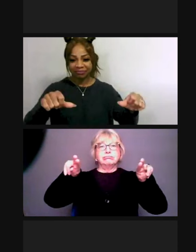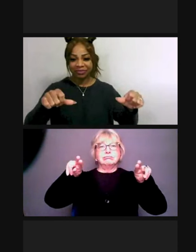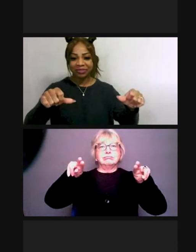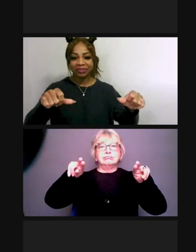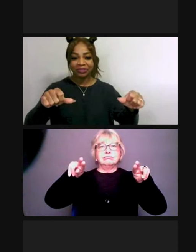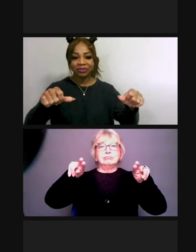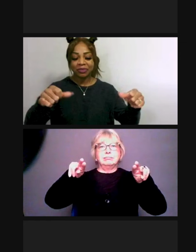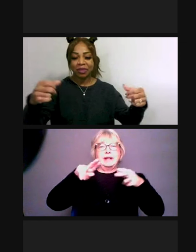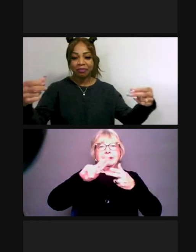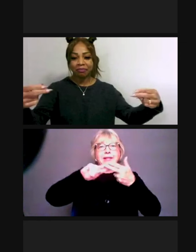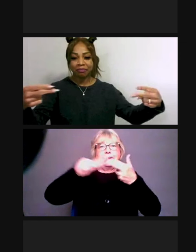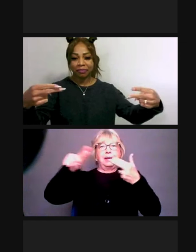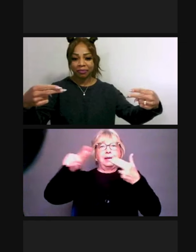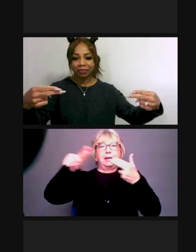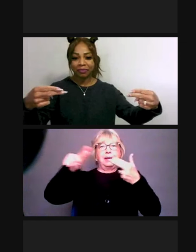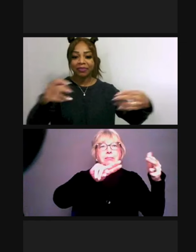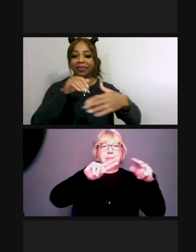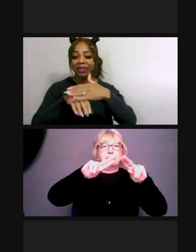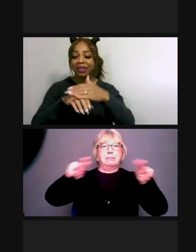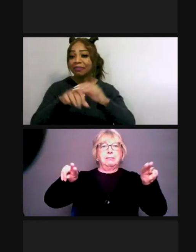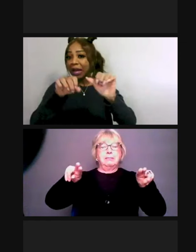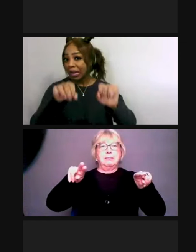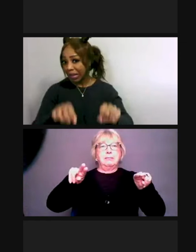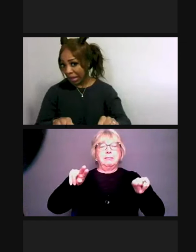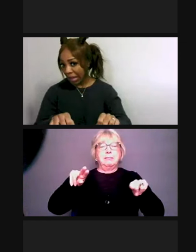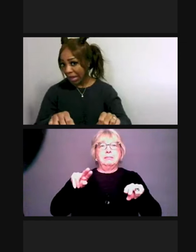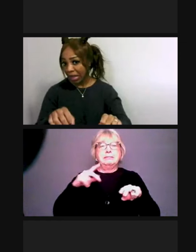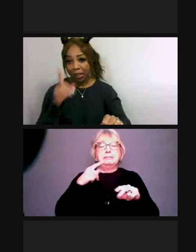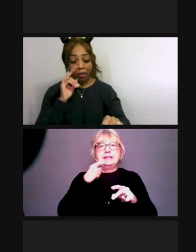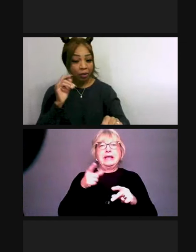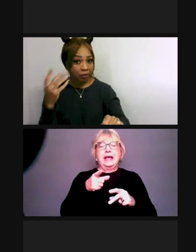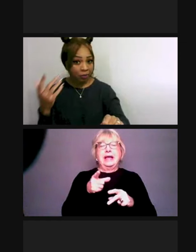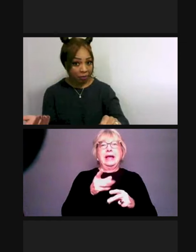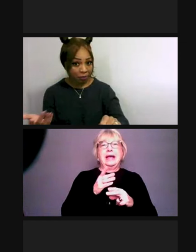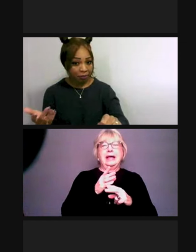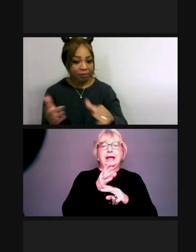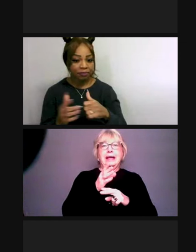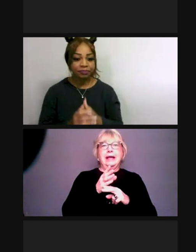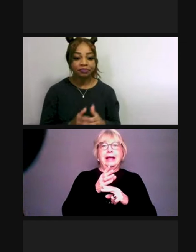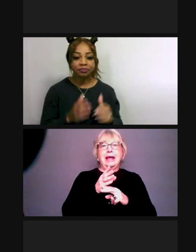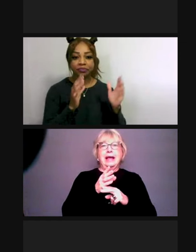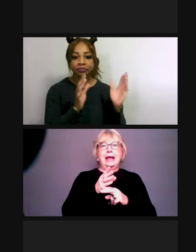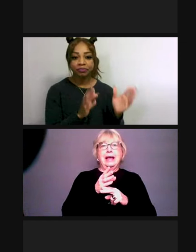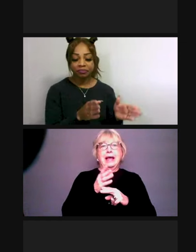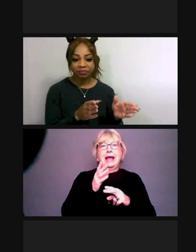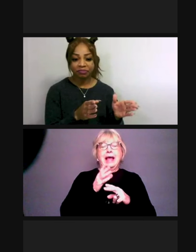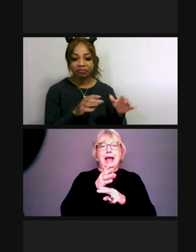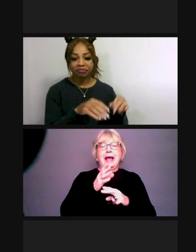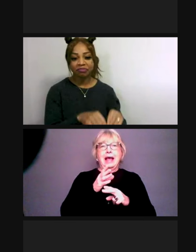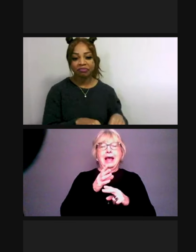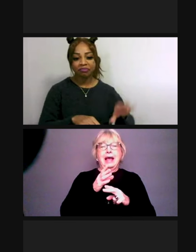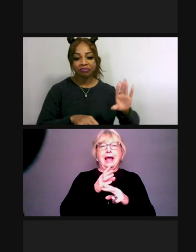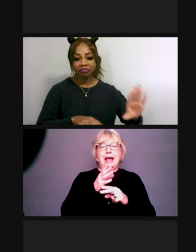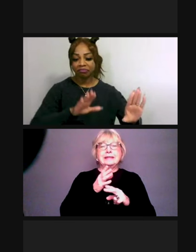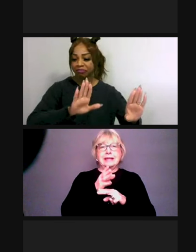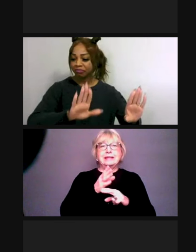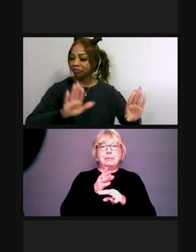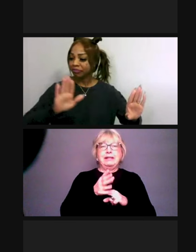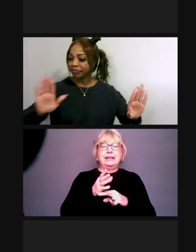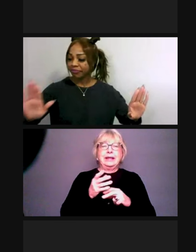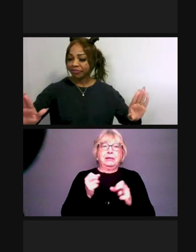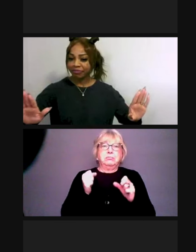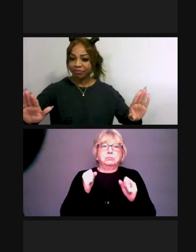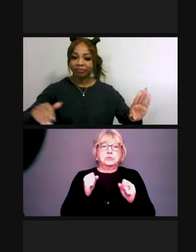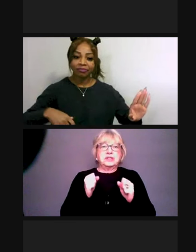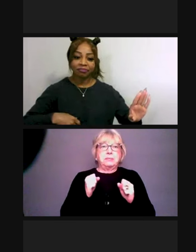morceaux d'adhésif, ça dit que l'accessibilité peut être et il y a des explications